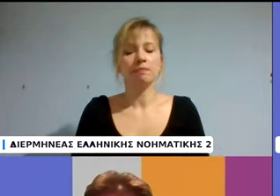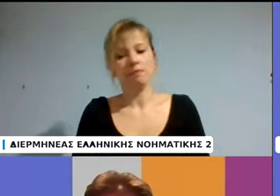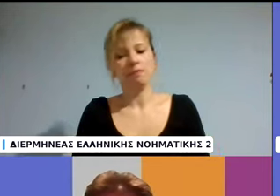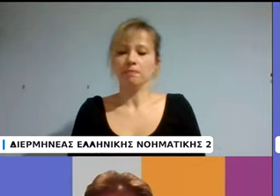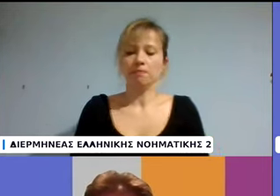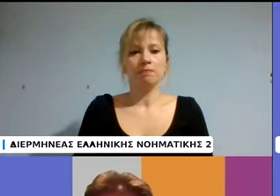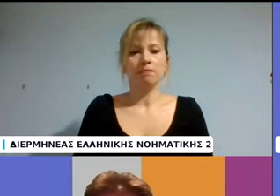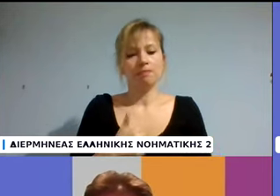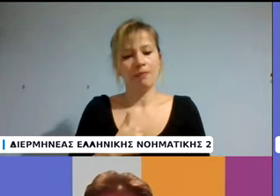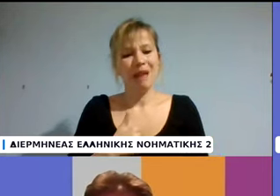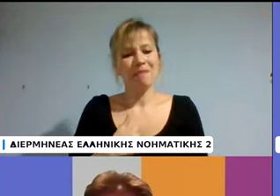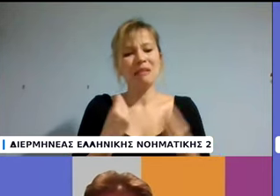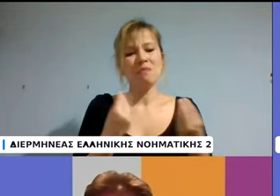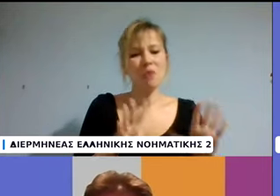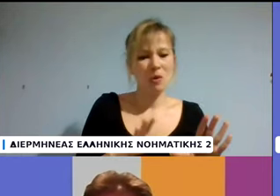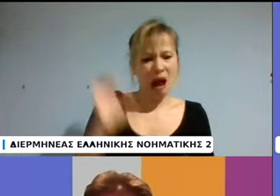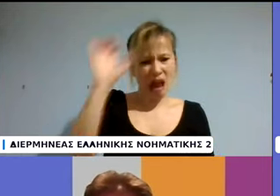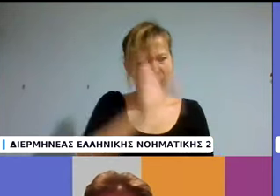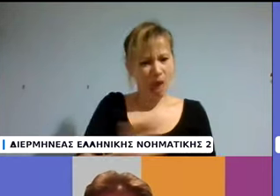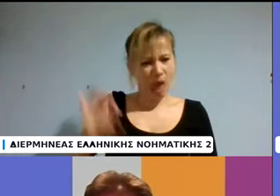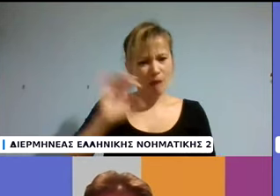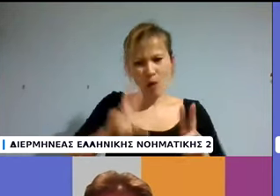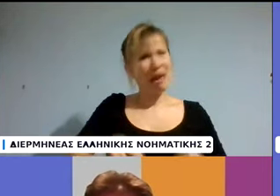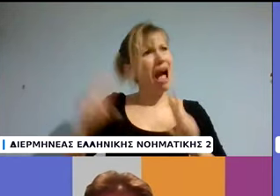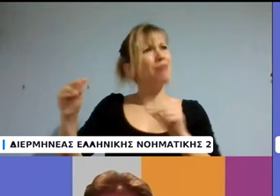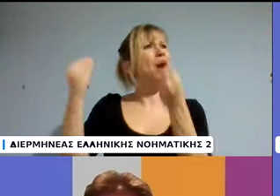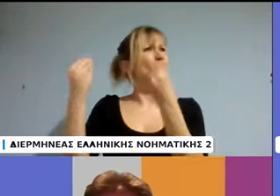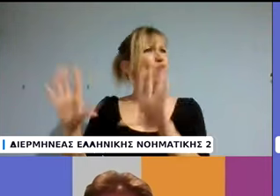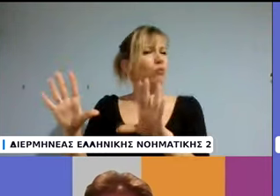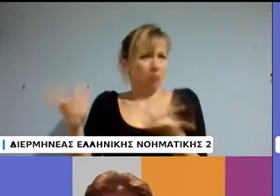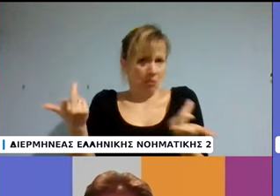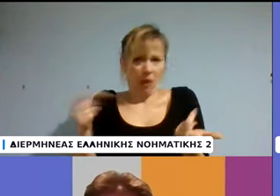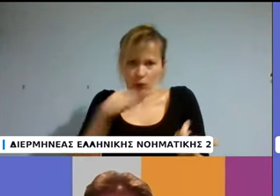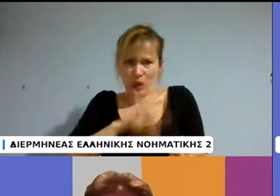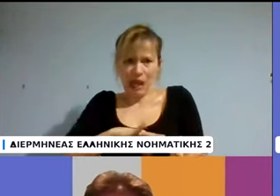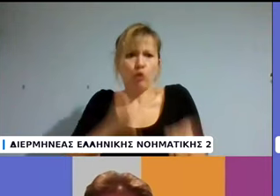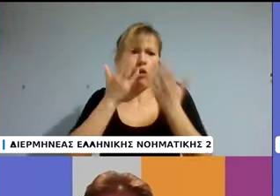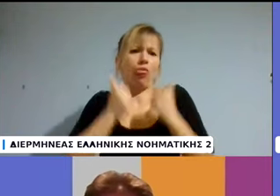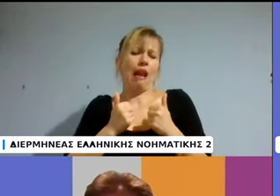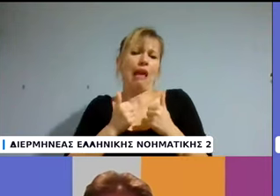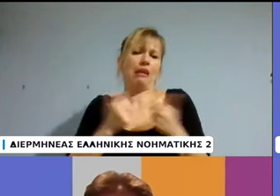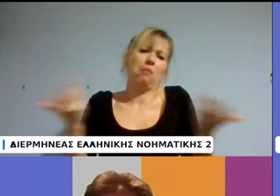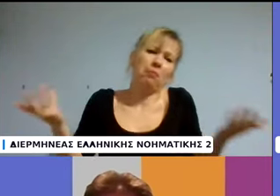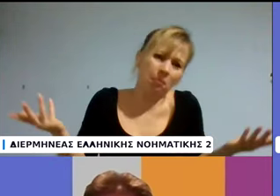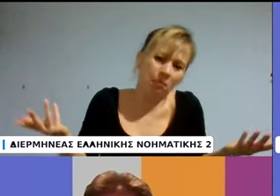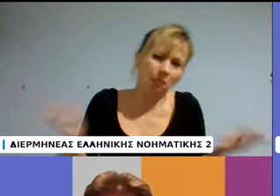αλλά δεν είναι καλά και οι υπόλοιποι Ευρωπαίοι, θα μας έκανε να νιώσουμε τι, καλύτερα αυτό, ή